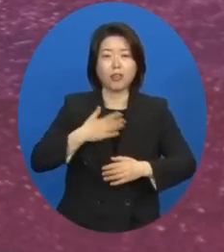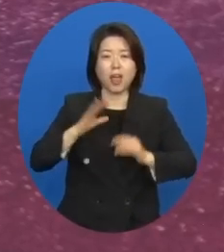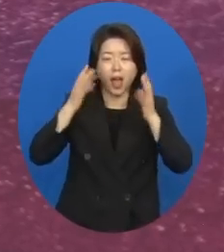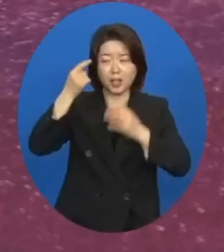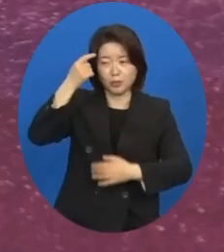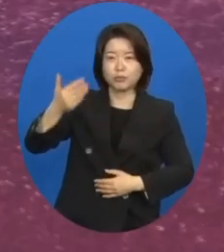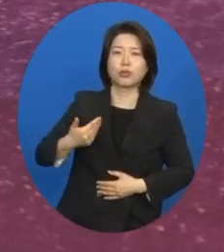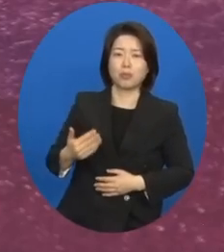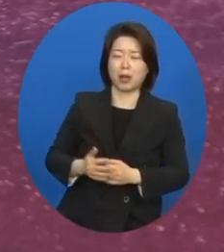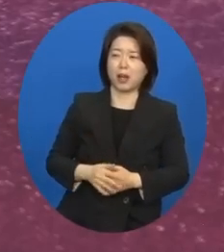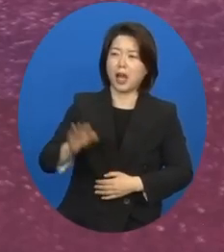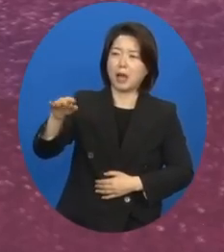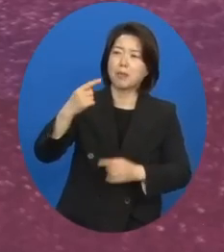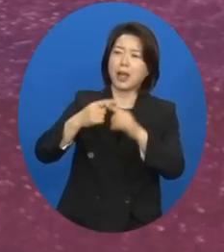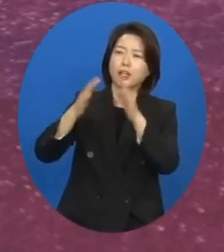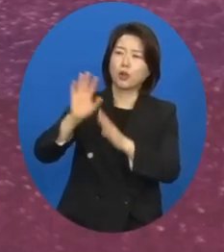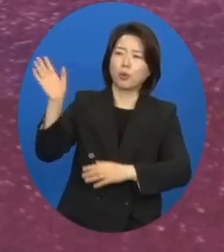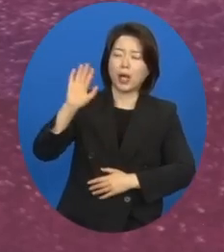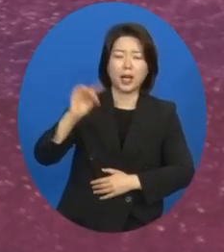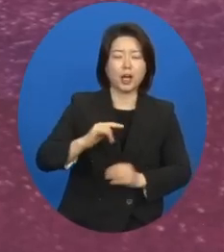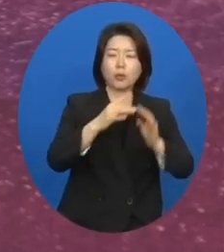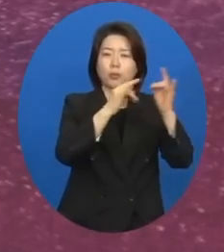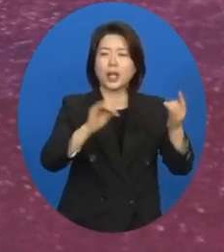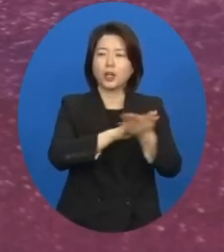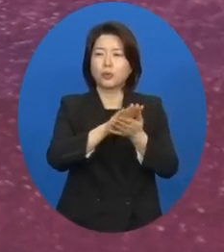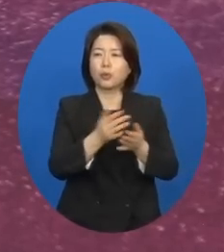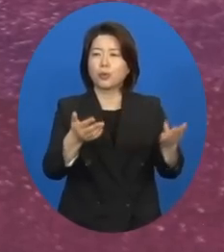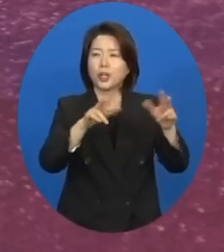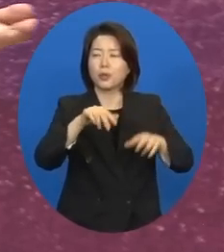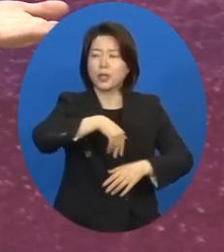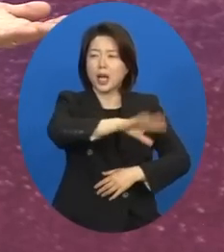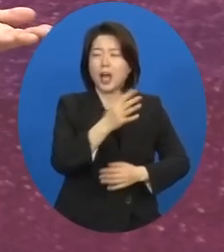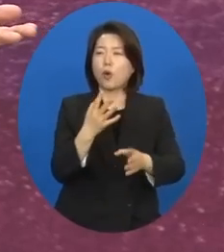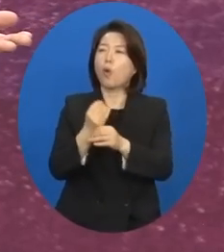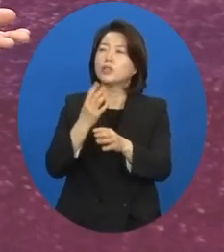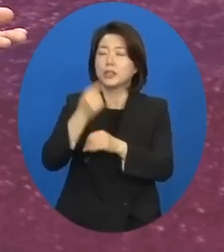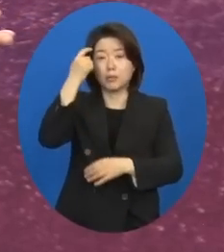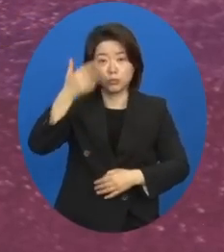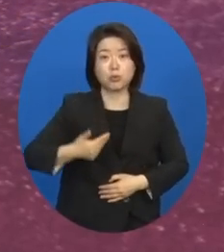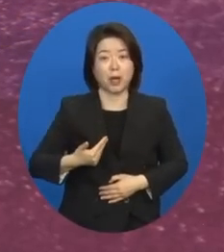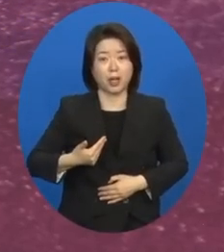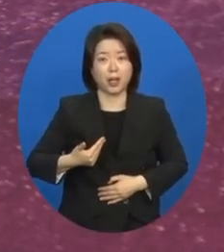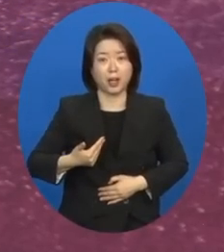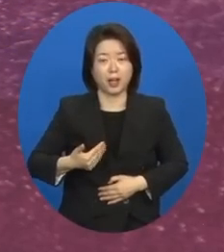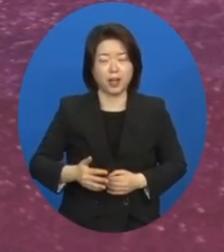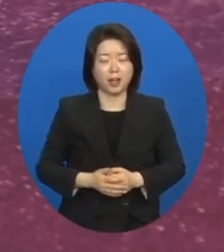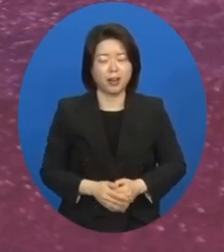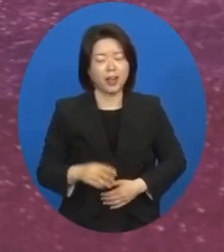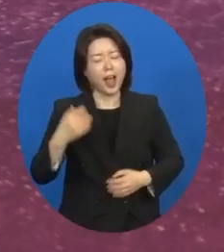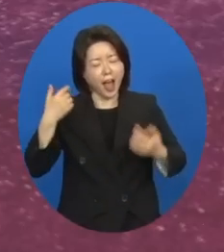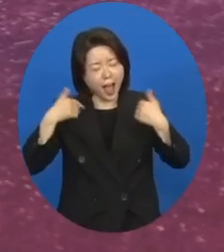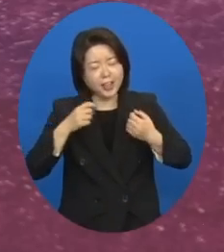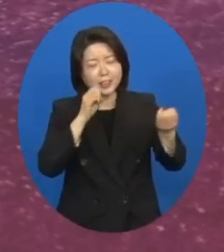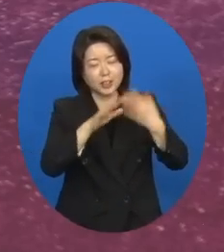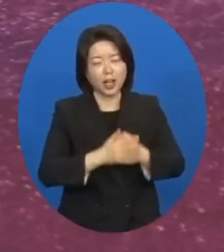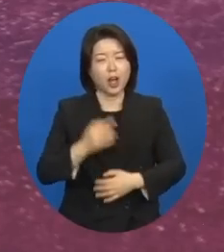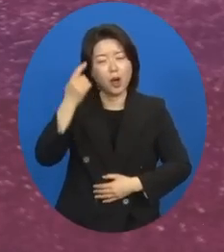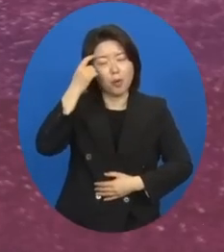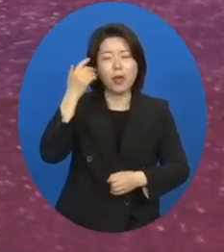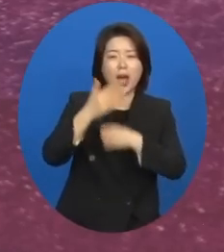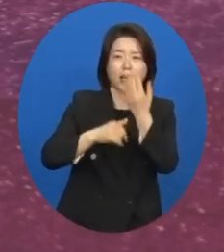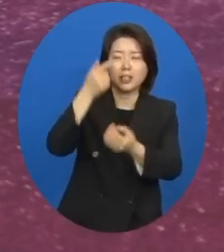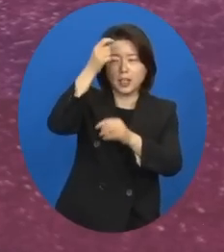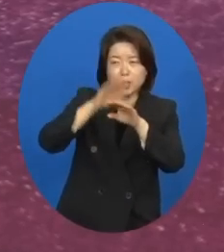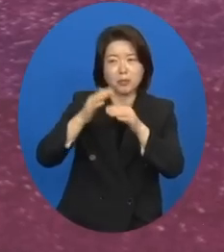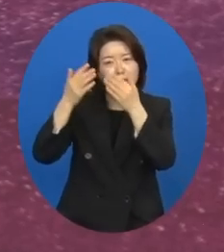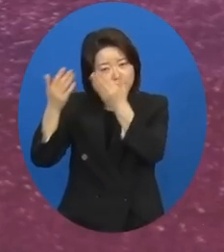캠핑이나 놀이동산 가요? 그때마다 항상 얘기를 해줘요. 왜 하나님께 예배를 드려야 되고